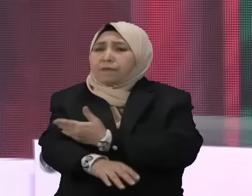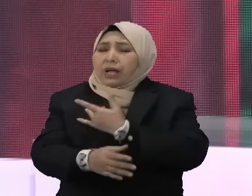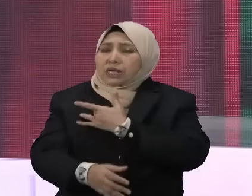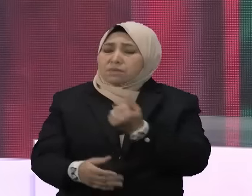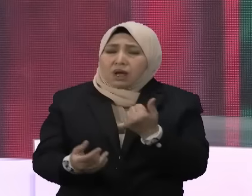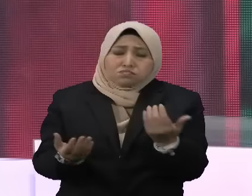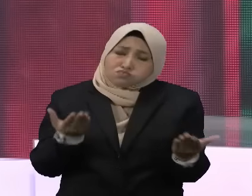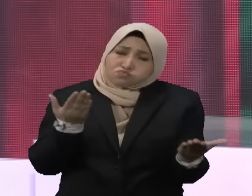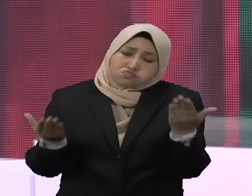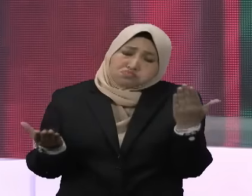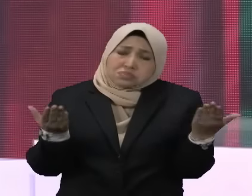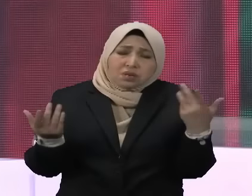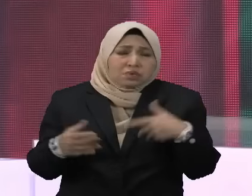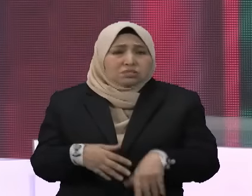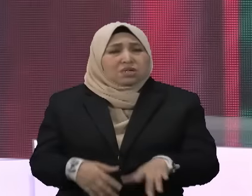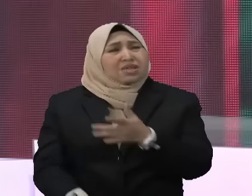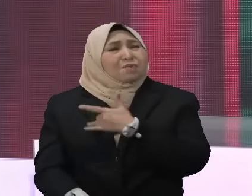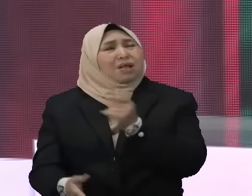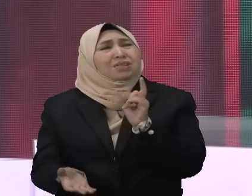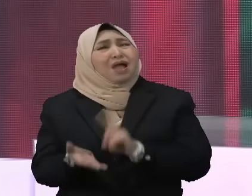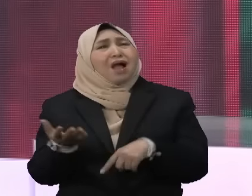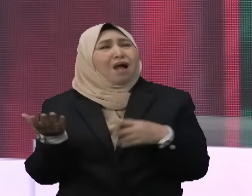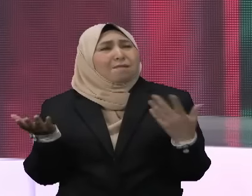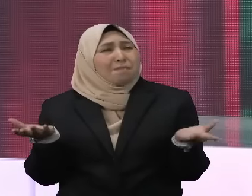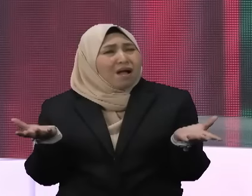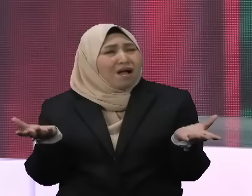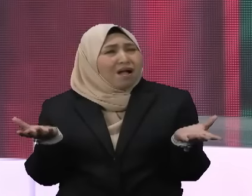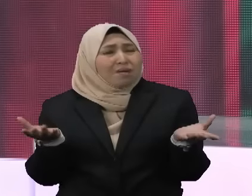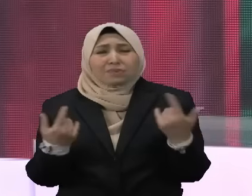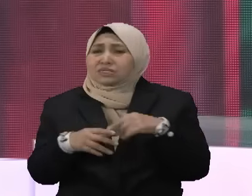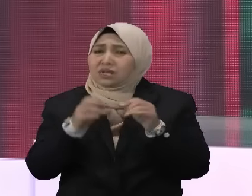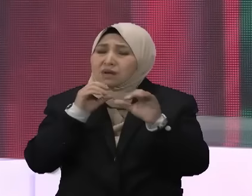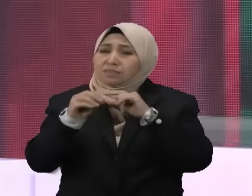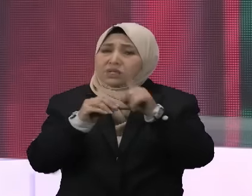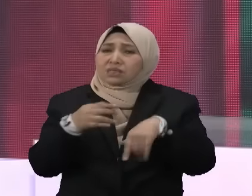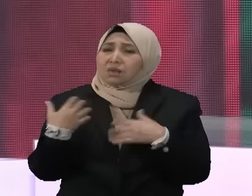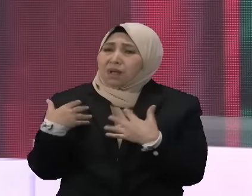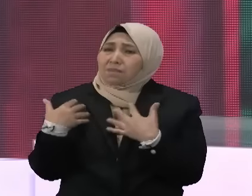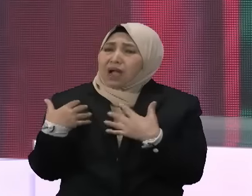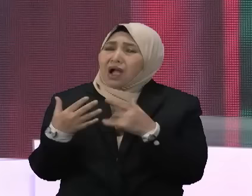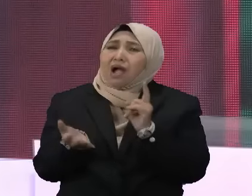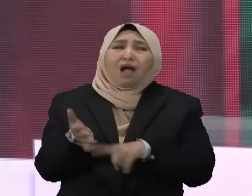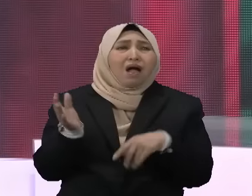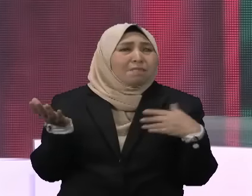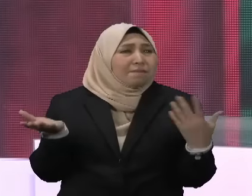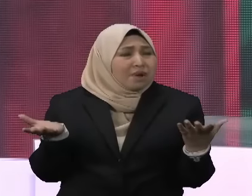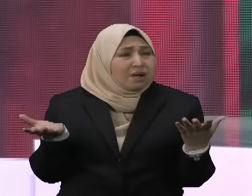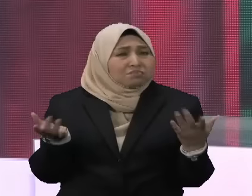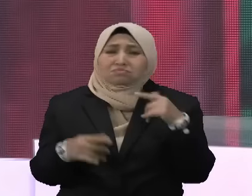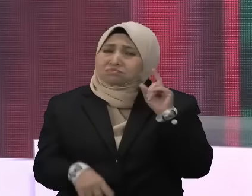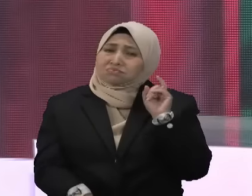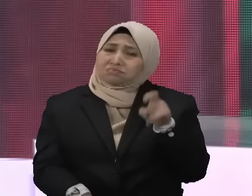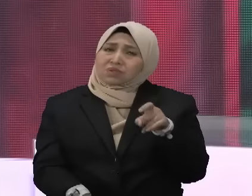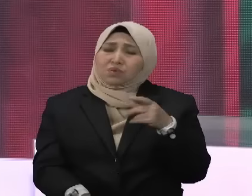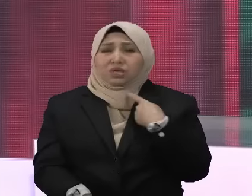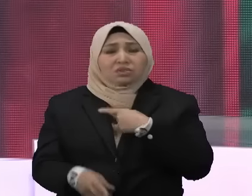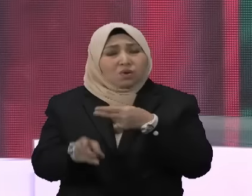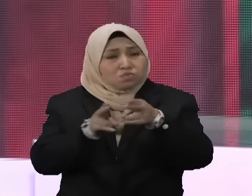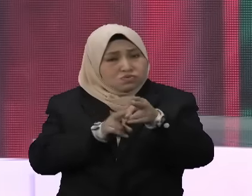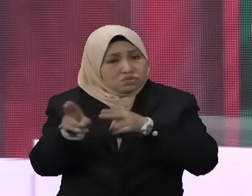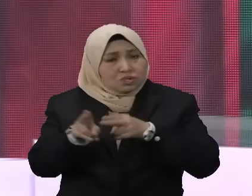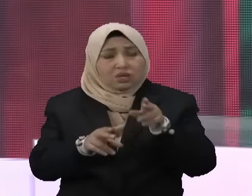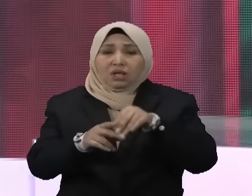bersifat conceptual, Ustaz ya. Iman ni apa, ataupun bercakap tentang gemetar itu apa dan apa yang perlu kita usahakan